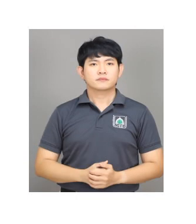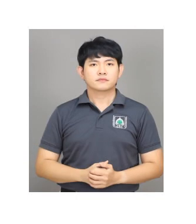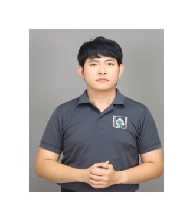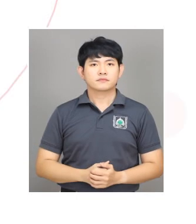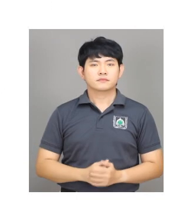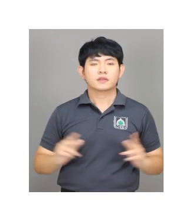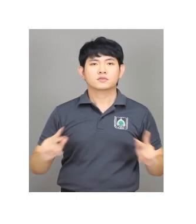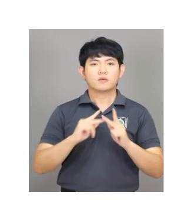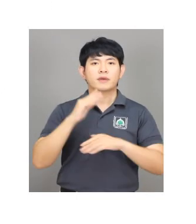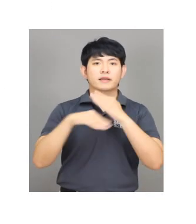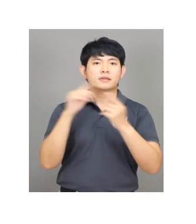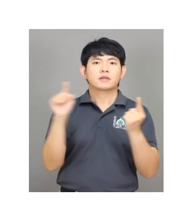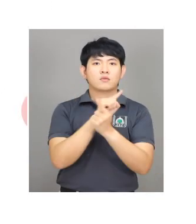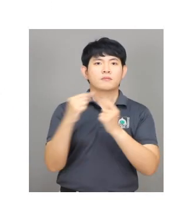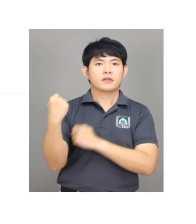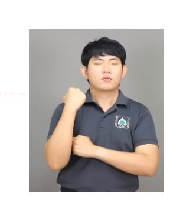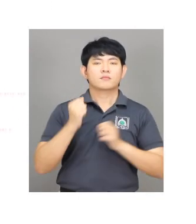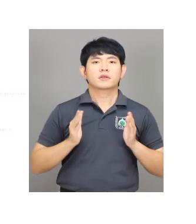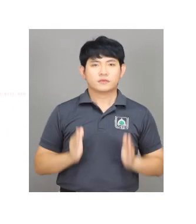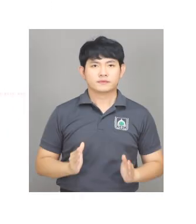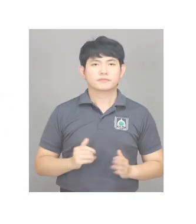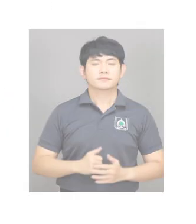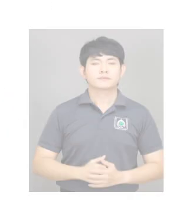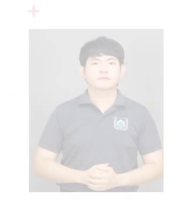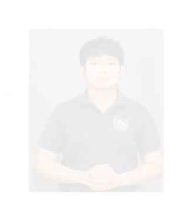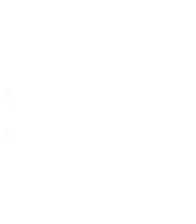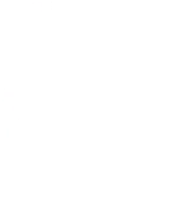การกระทรวงการพัฒนาสังคมและความมั่นคงของมนุษย์